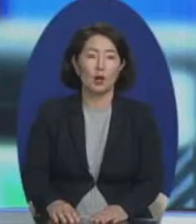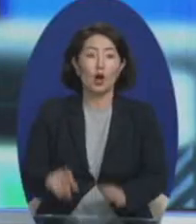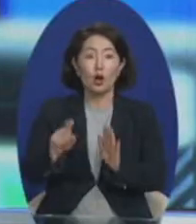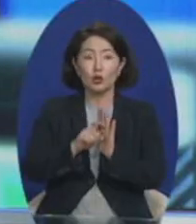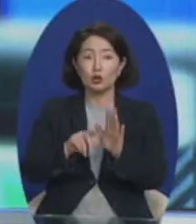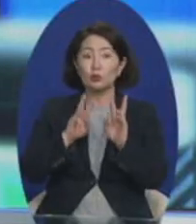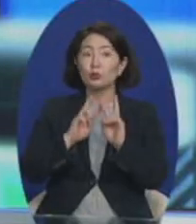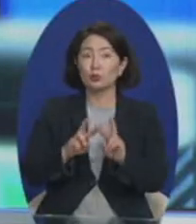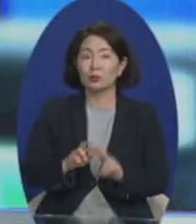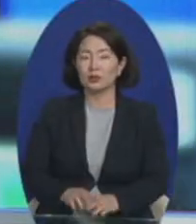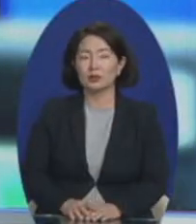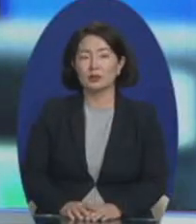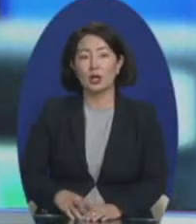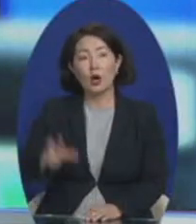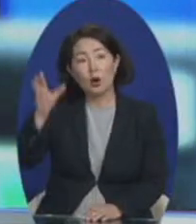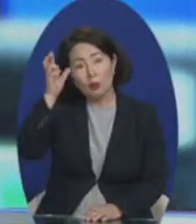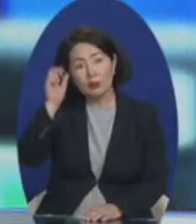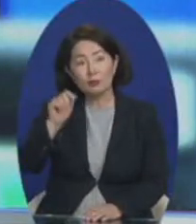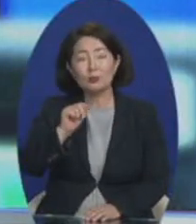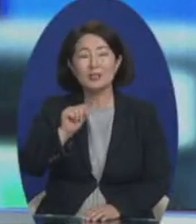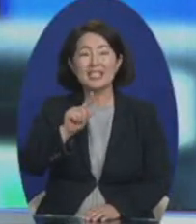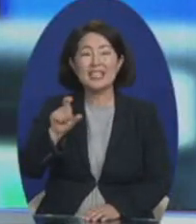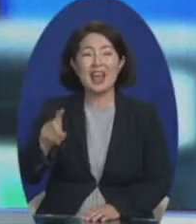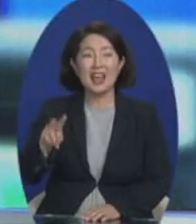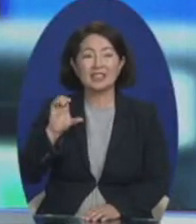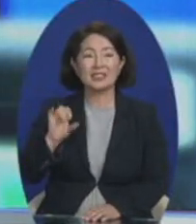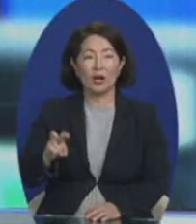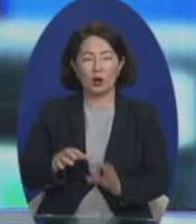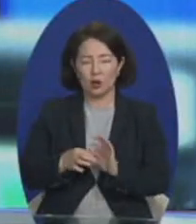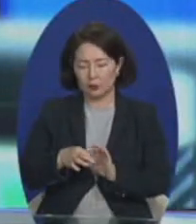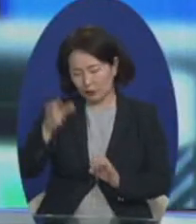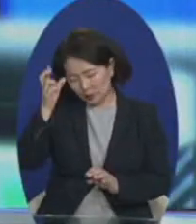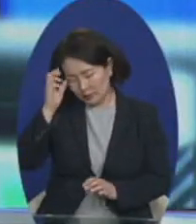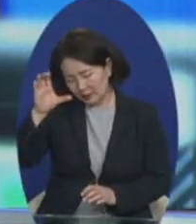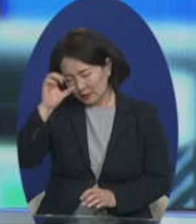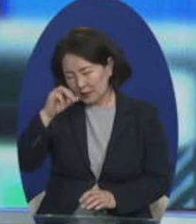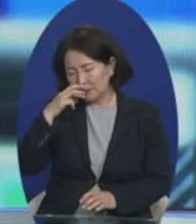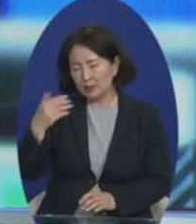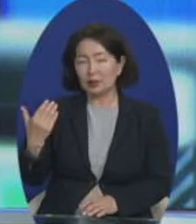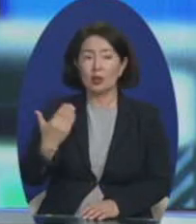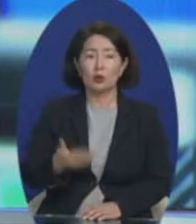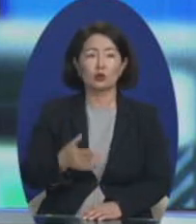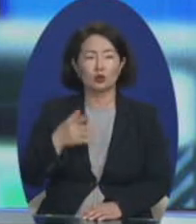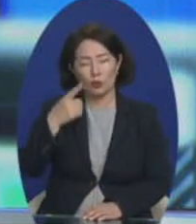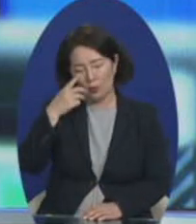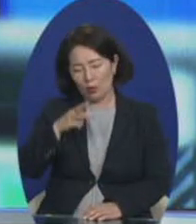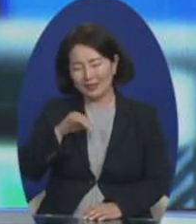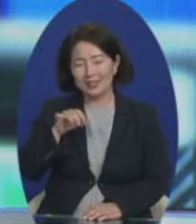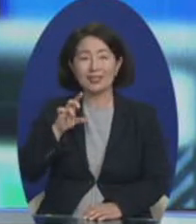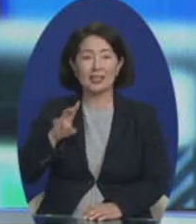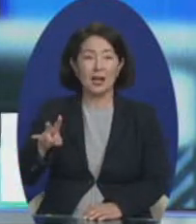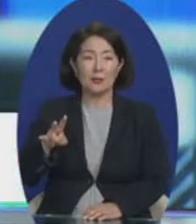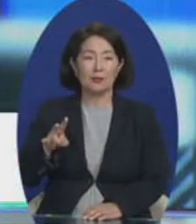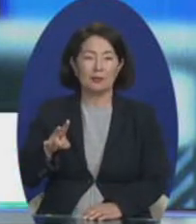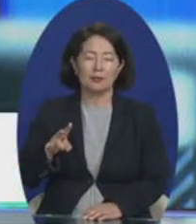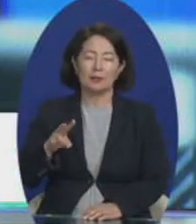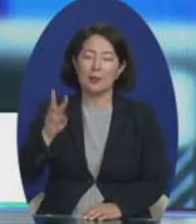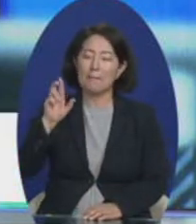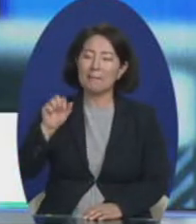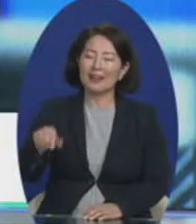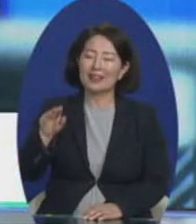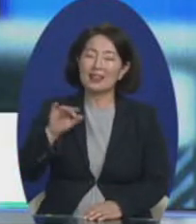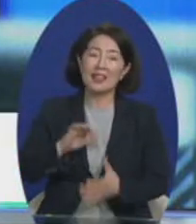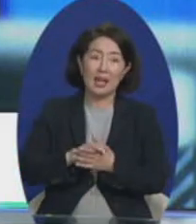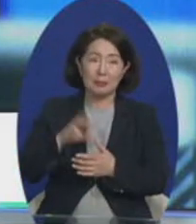хөтөлбөр үргэлжилж байна. Боловсролын зээлийн сангийн талаар боловсрол шинжилгээ ухааны сайд энэ хамгийн мэдээлэл хийлээ. Тэрээр Монгол Ардын намын нарийн бичгийн дарга бат найрамдлын өвс мэдээлэлд хариу